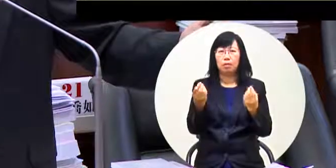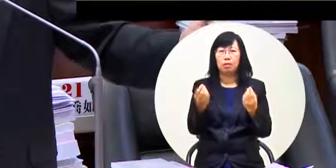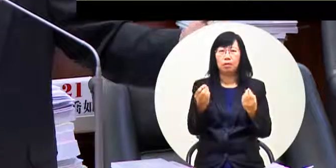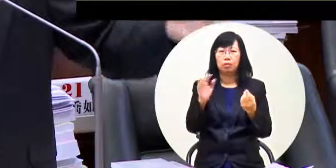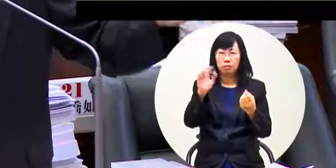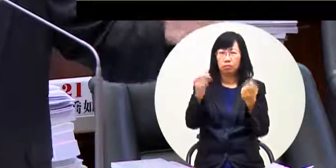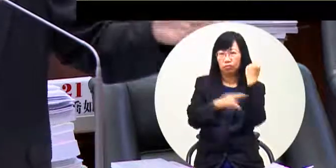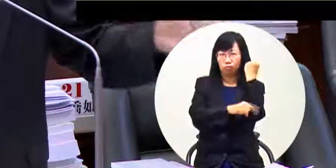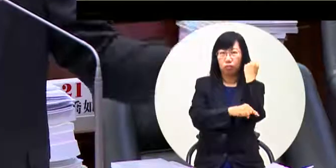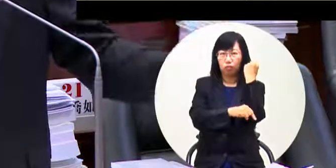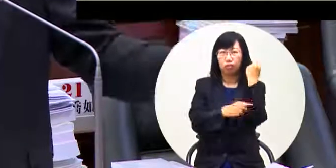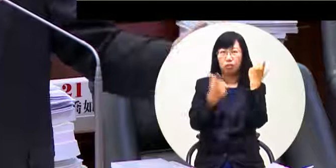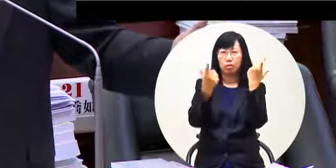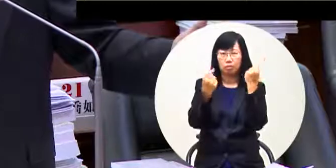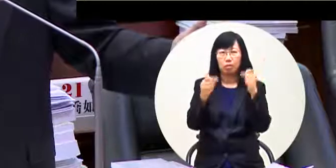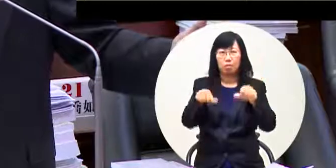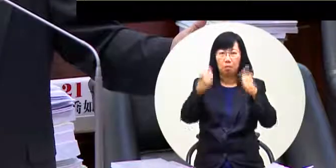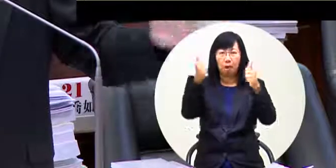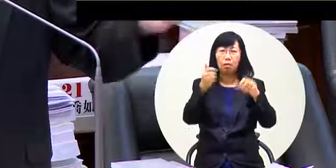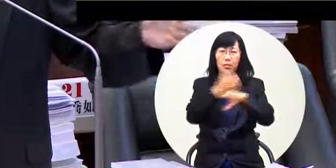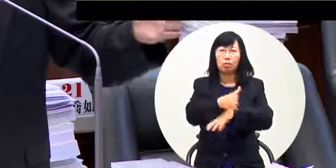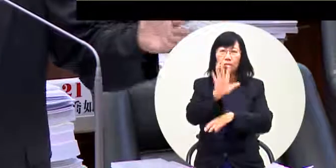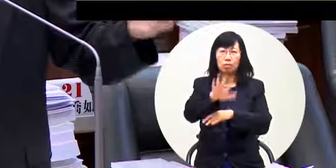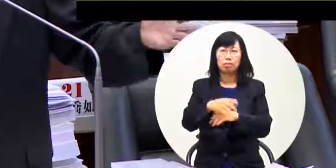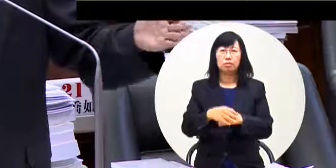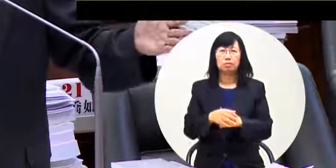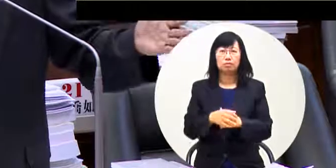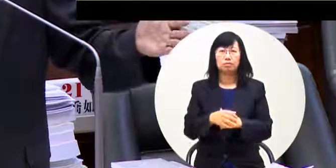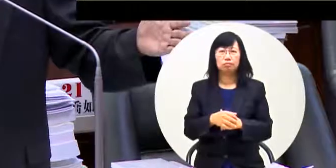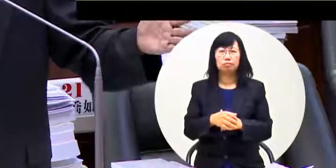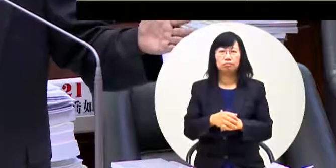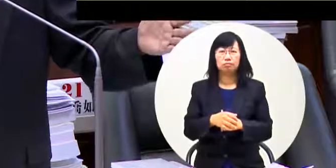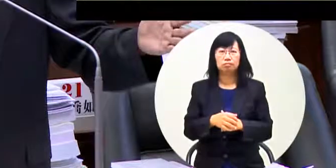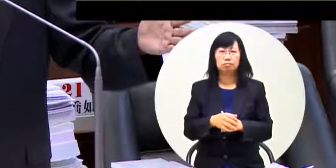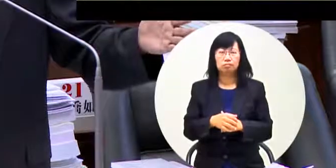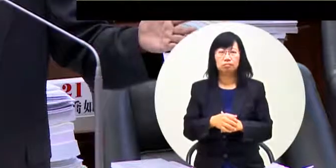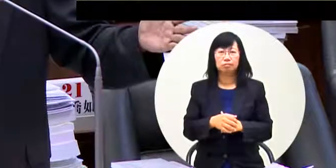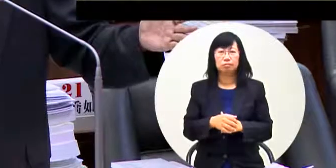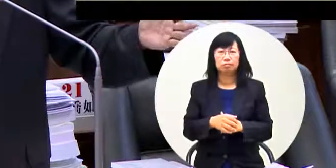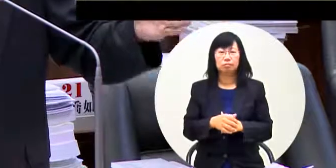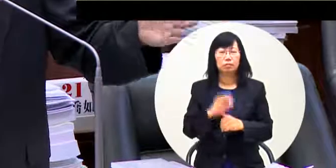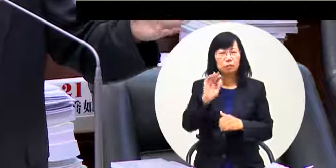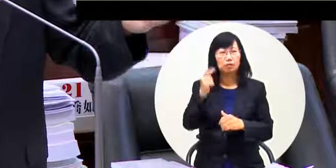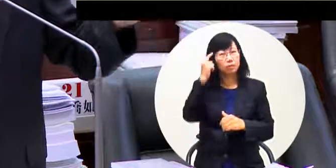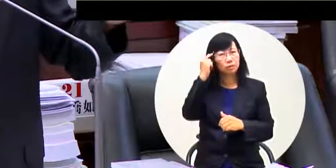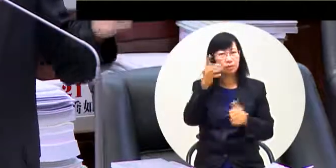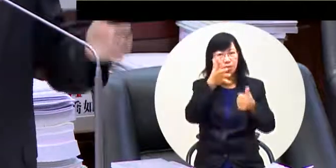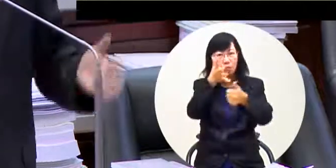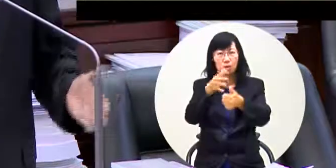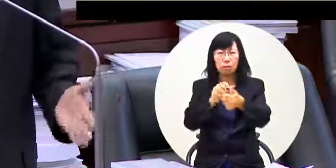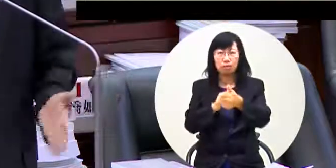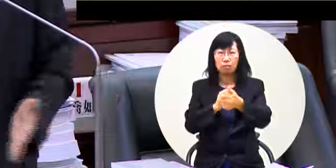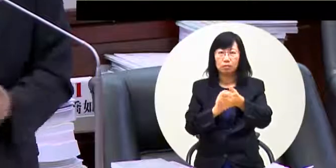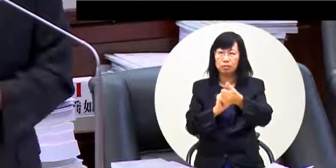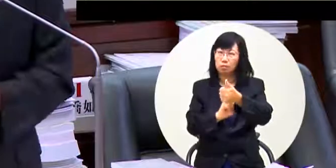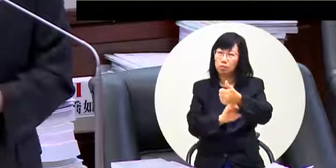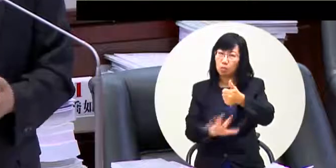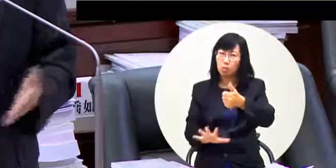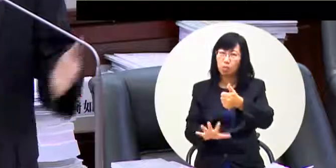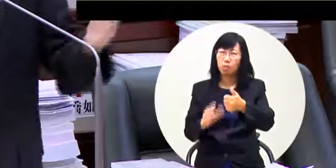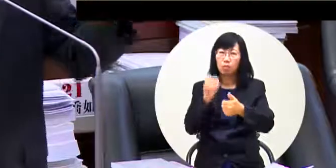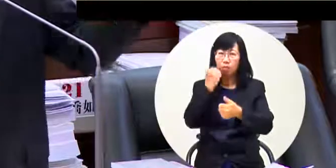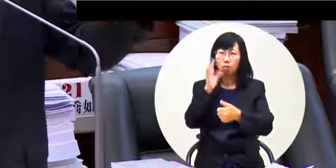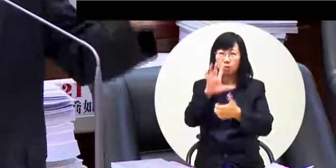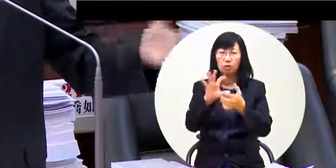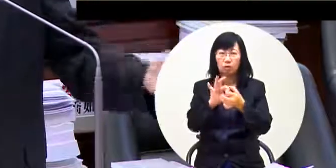希望说，是不是在现有的组织架构里面，我们如果在单单一个金花局